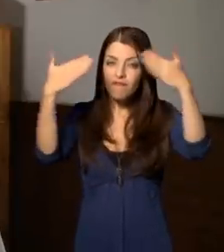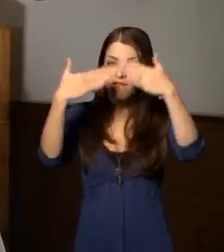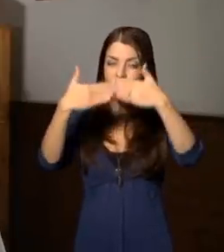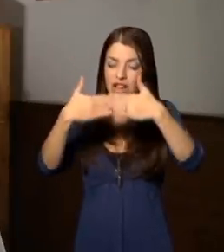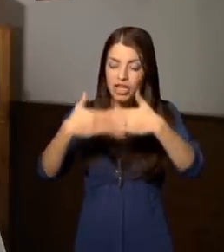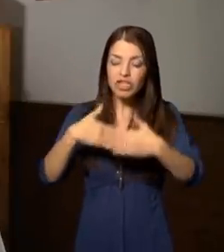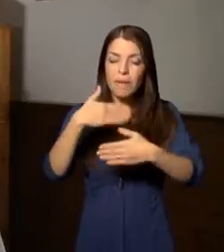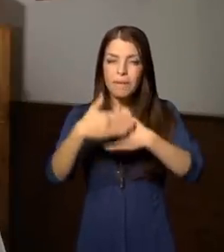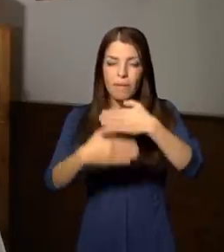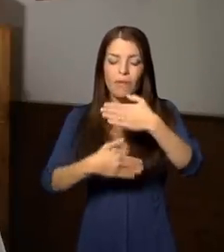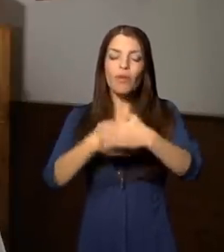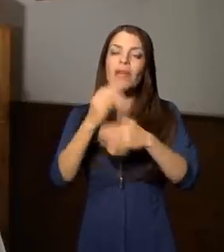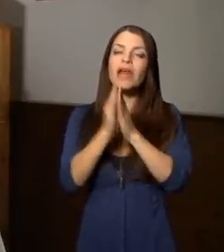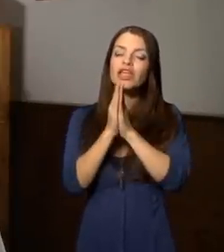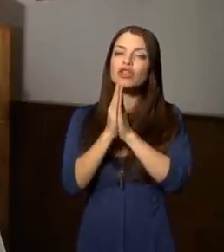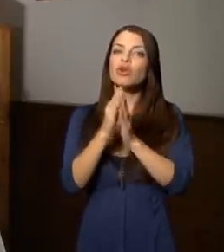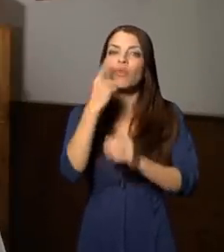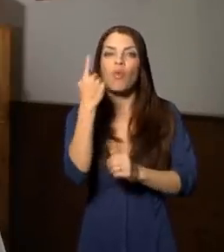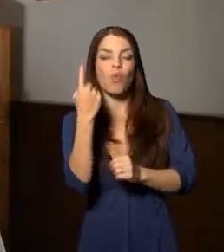hemm fuq waħdu.